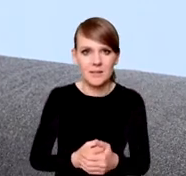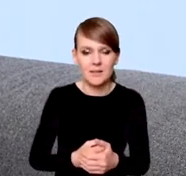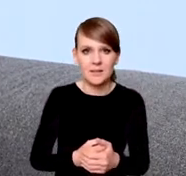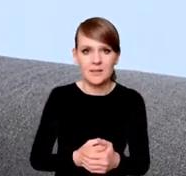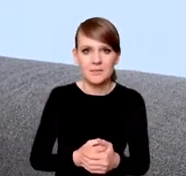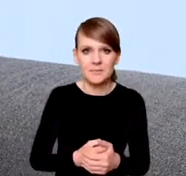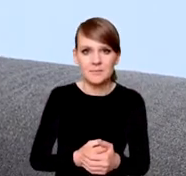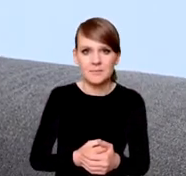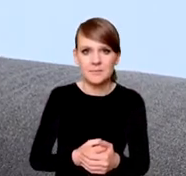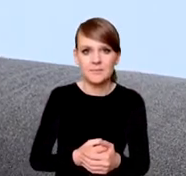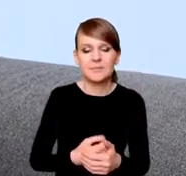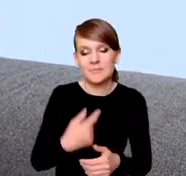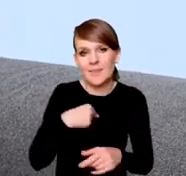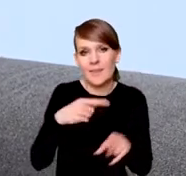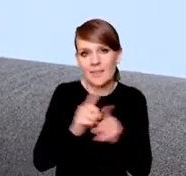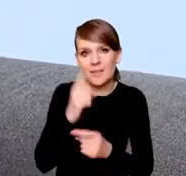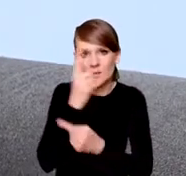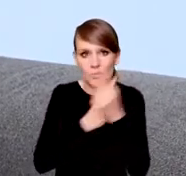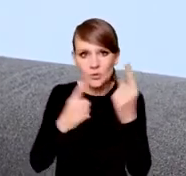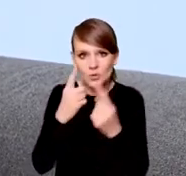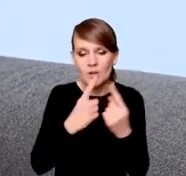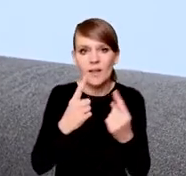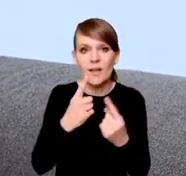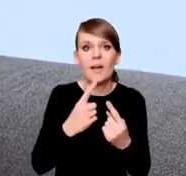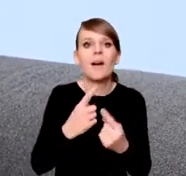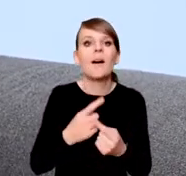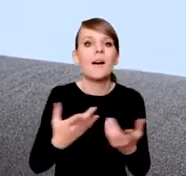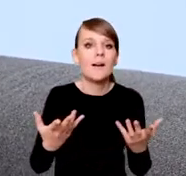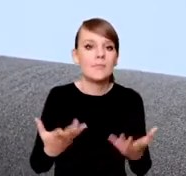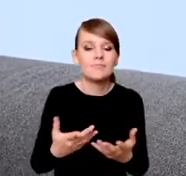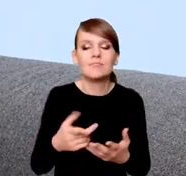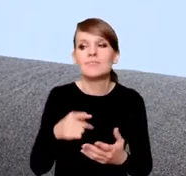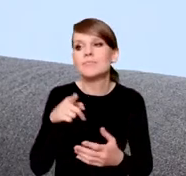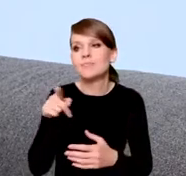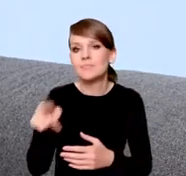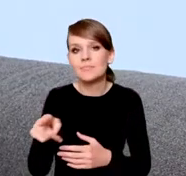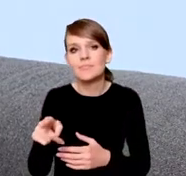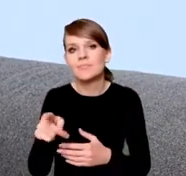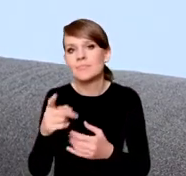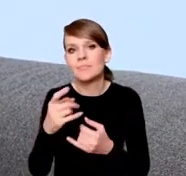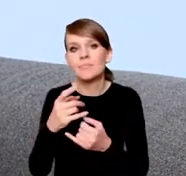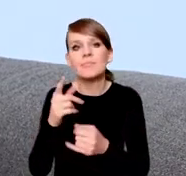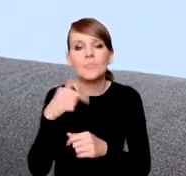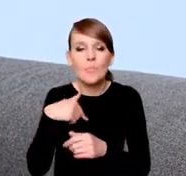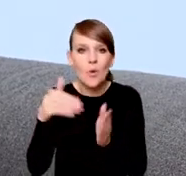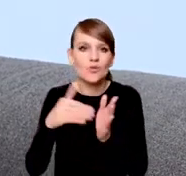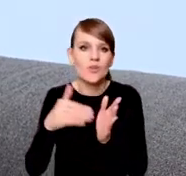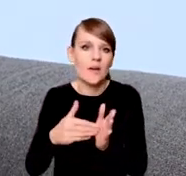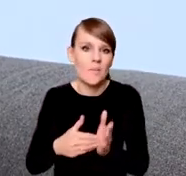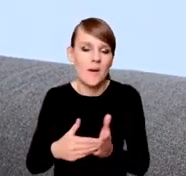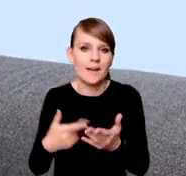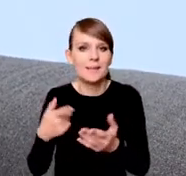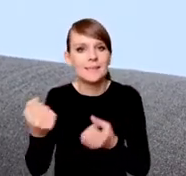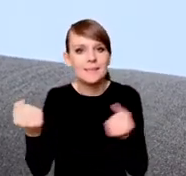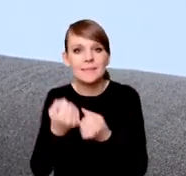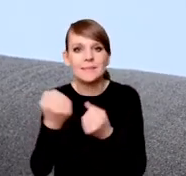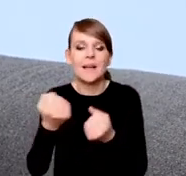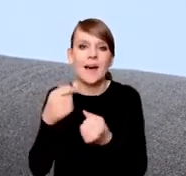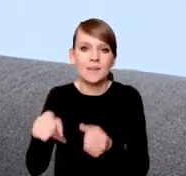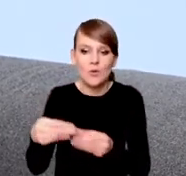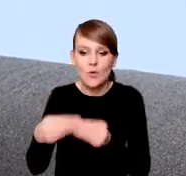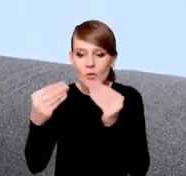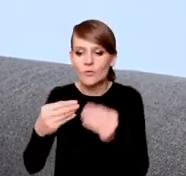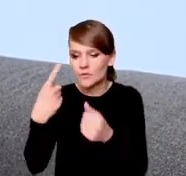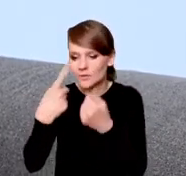tam, gdzie trzeba budować zasoby, to należy je po prostu budować, ponieważ przyjdzie czas, kiedy będziemy musieli z nich skorzystać. Już były